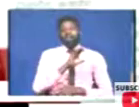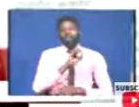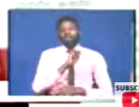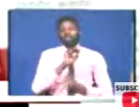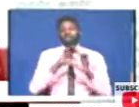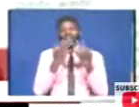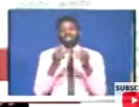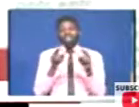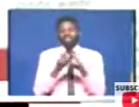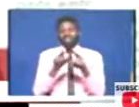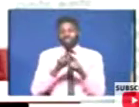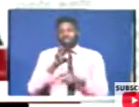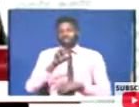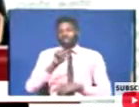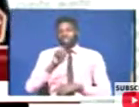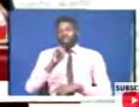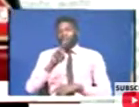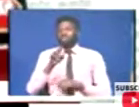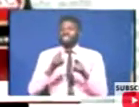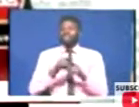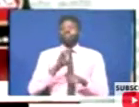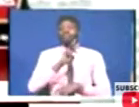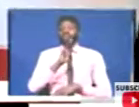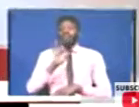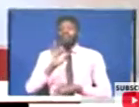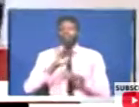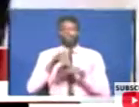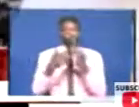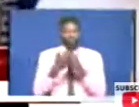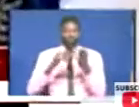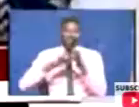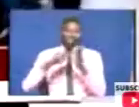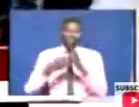World and WWF and every other project that will be coming henceforth.